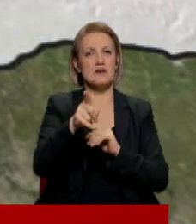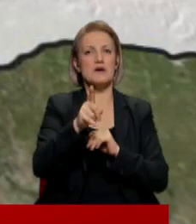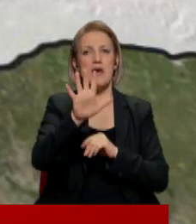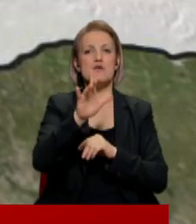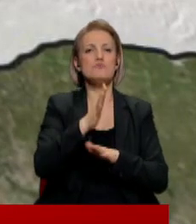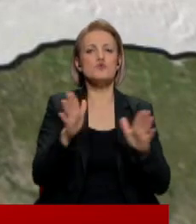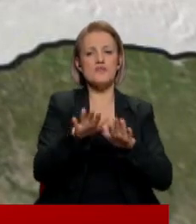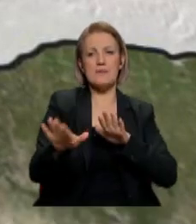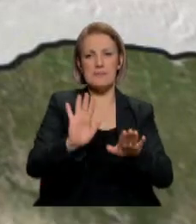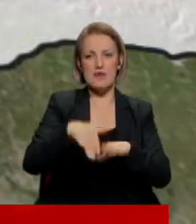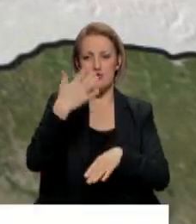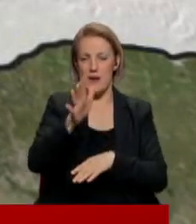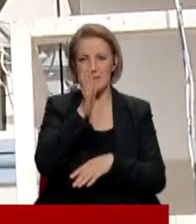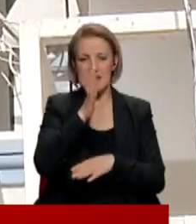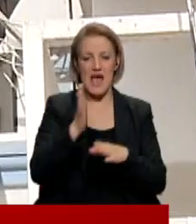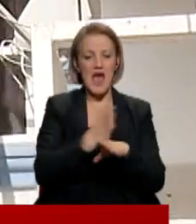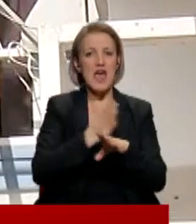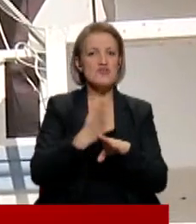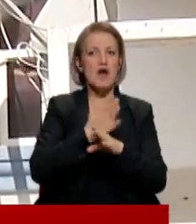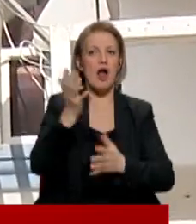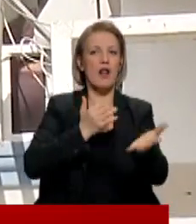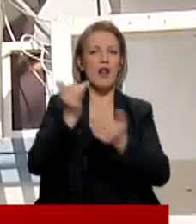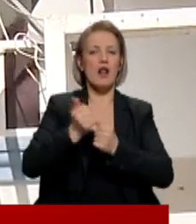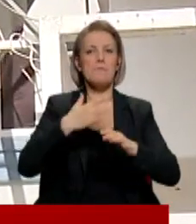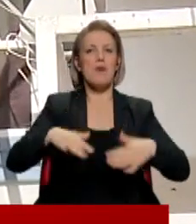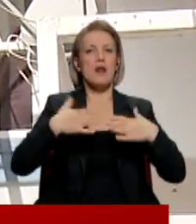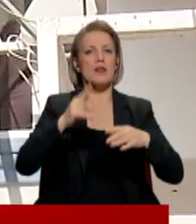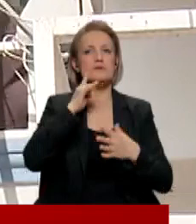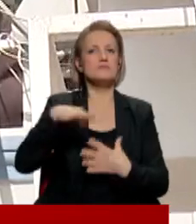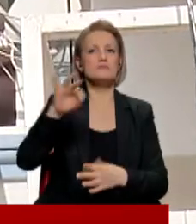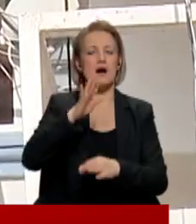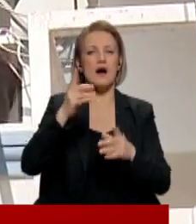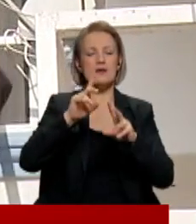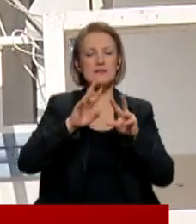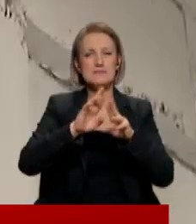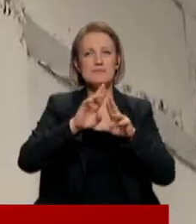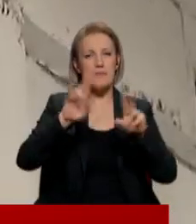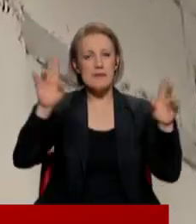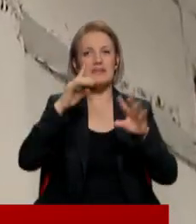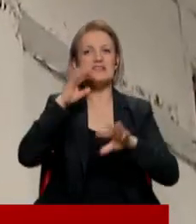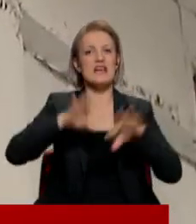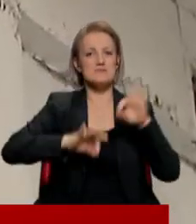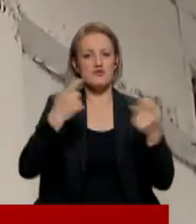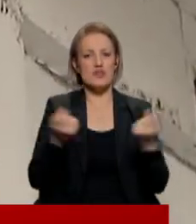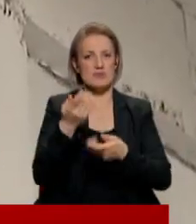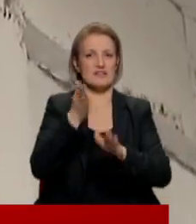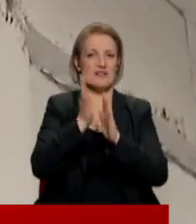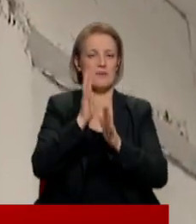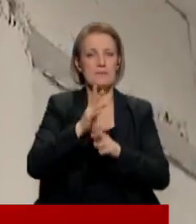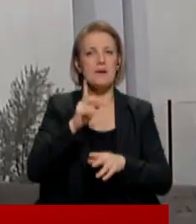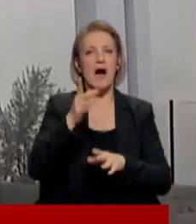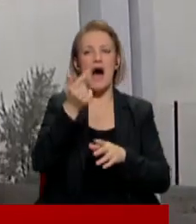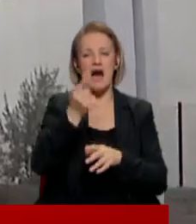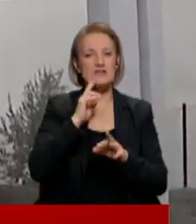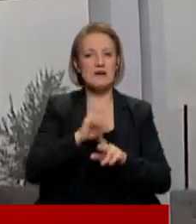büyüklüğündeki depremden sonra bile eşya taşıma telaşı devam etti ilçede. Hasar tespit çalışmaları ise sürüyor. Depremzedeler az hasarlı raporu